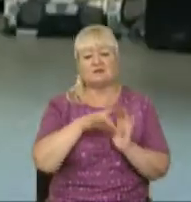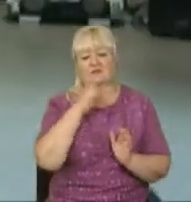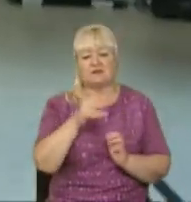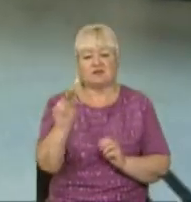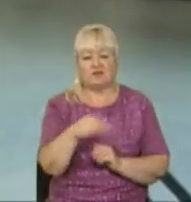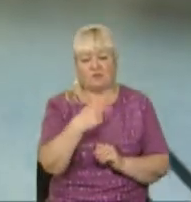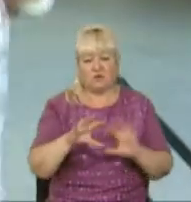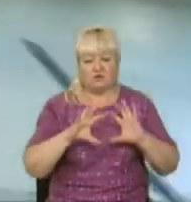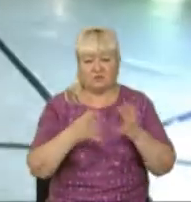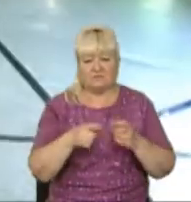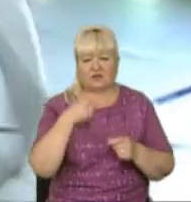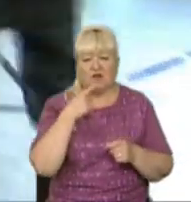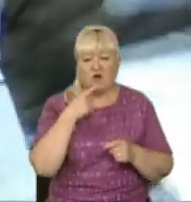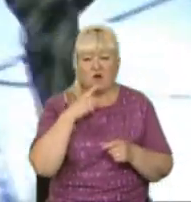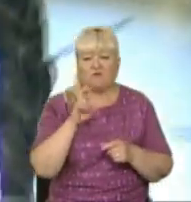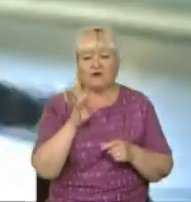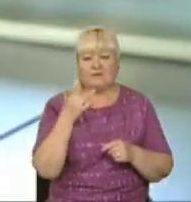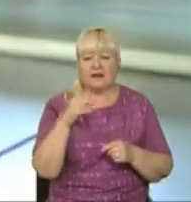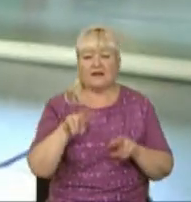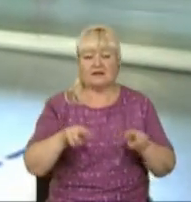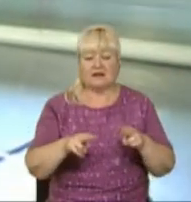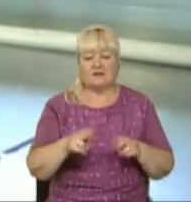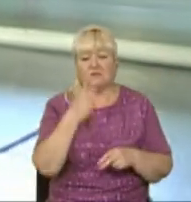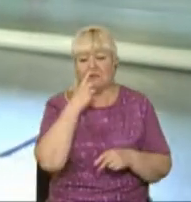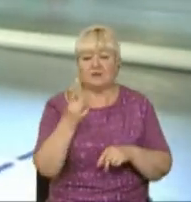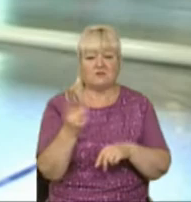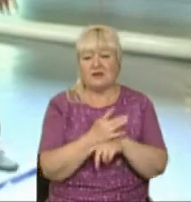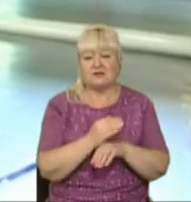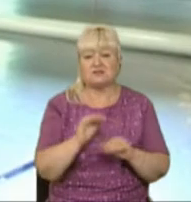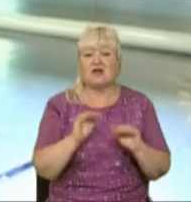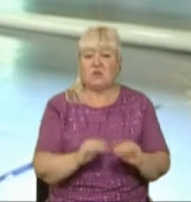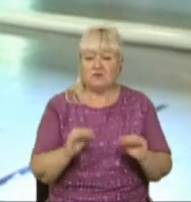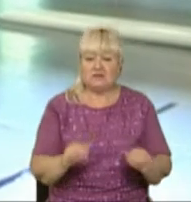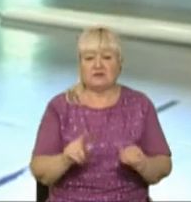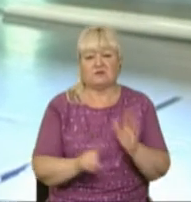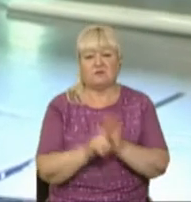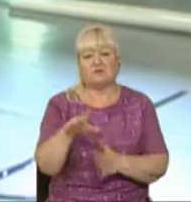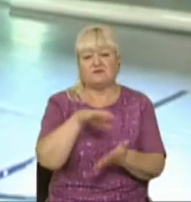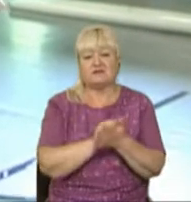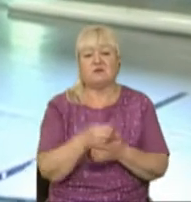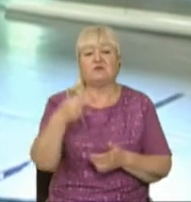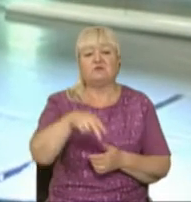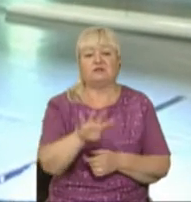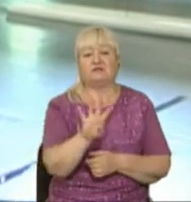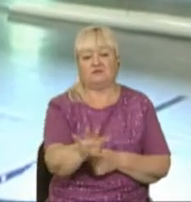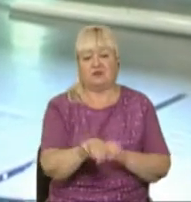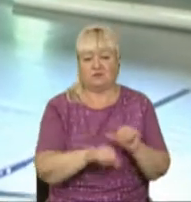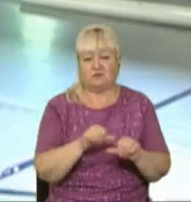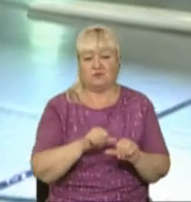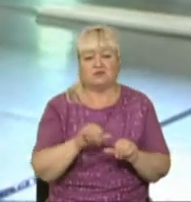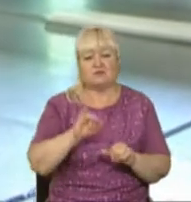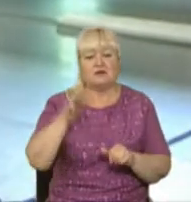світу. Каже, що брейкданс побачив вперше у дитинстві, а почав займатися цим видом танцю у 2004-му і